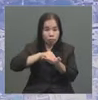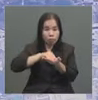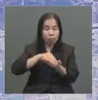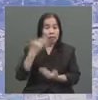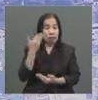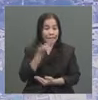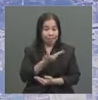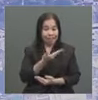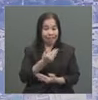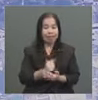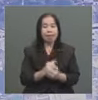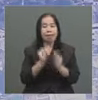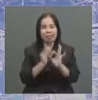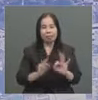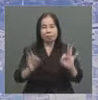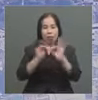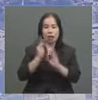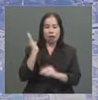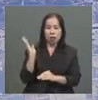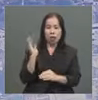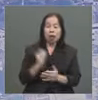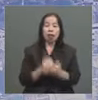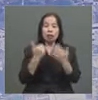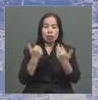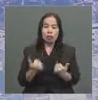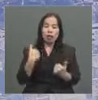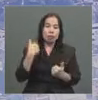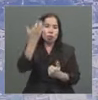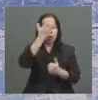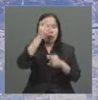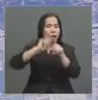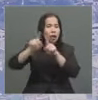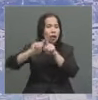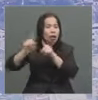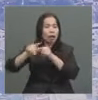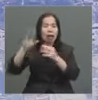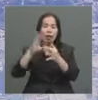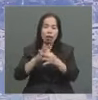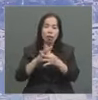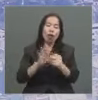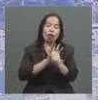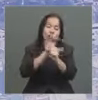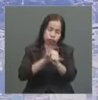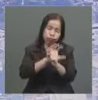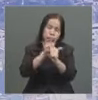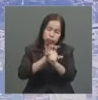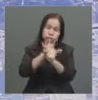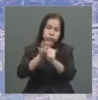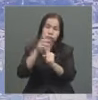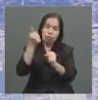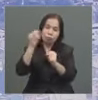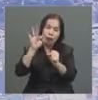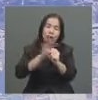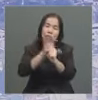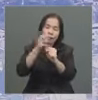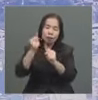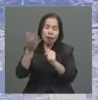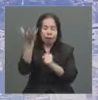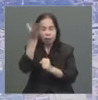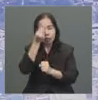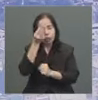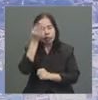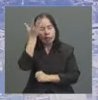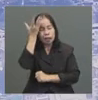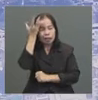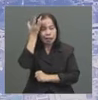ครับหลายคนบอกโอ้โหนั่งดูข่าวตอนนี้หลายช่องก็ดูแต่เรื่องของ ควิด19เครียดกันบ้างไหมนะ